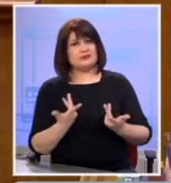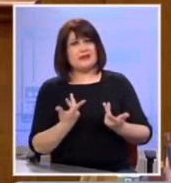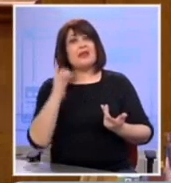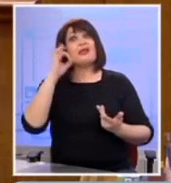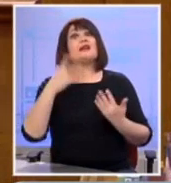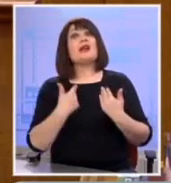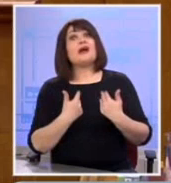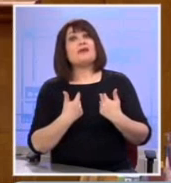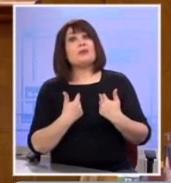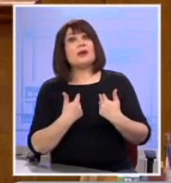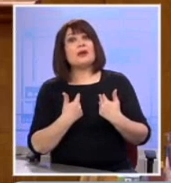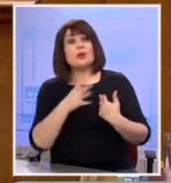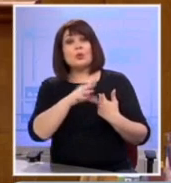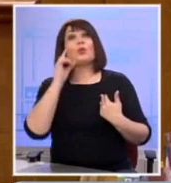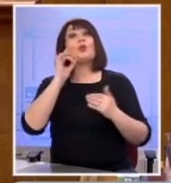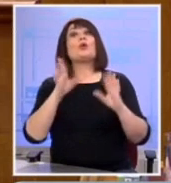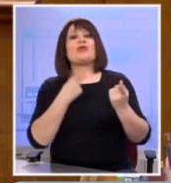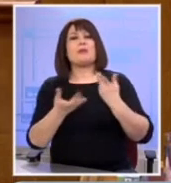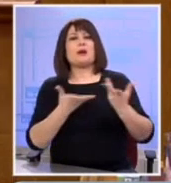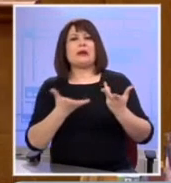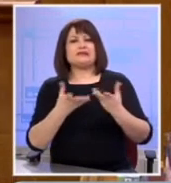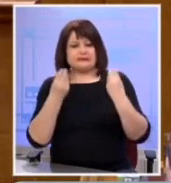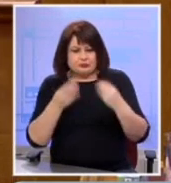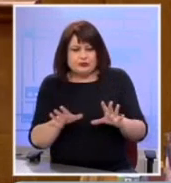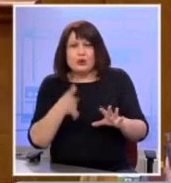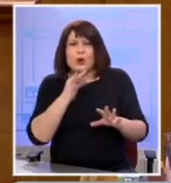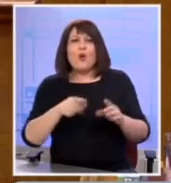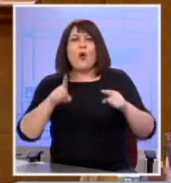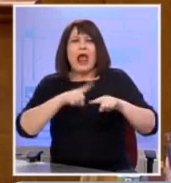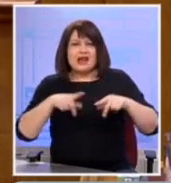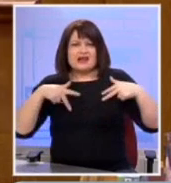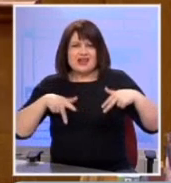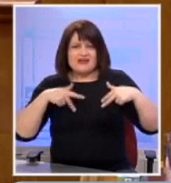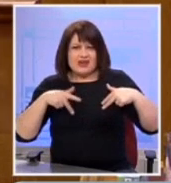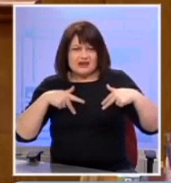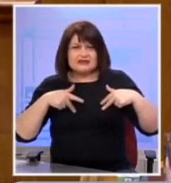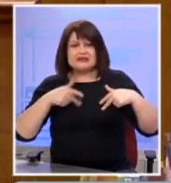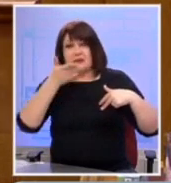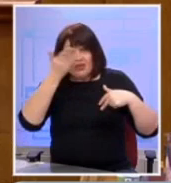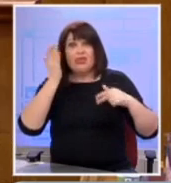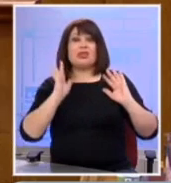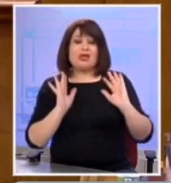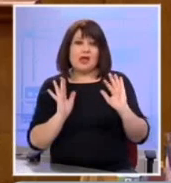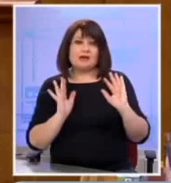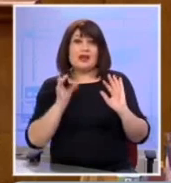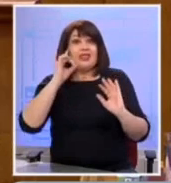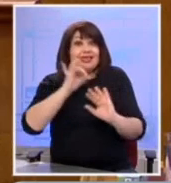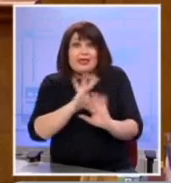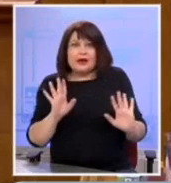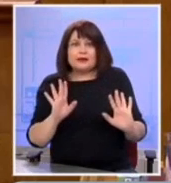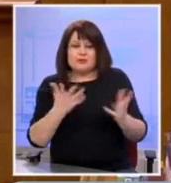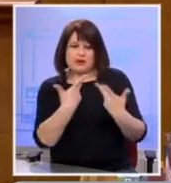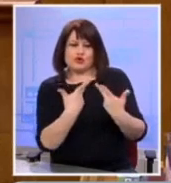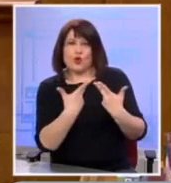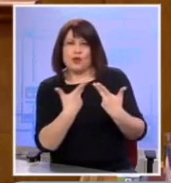Παραπλανηθήκαμε και γι' αυτό δεν έχει πάει καλά η διαπραγμάτευση. Και ήμασταν έντιμοι διότι δεν ήμασταν εντάξει